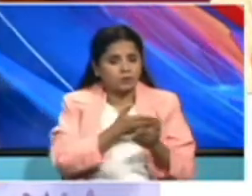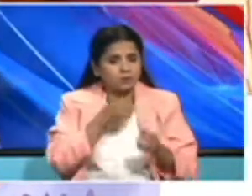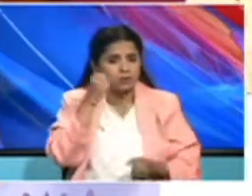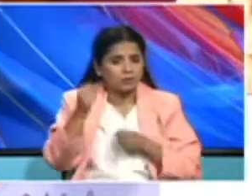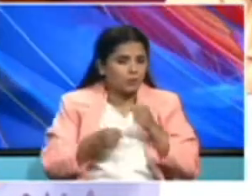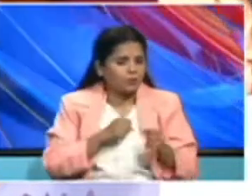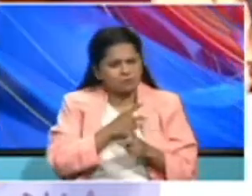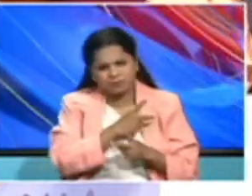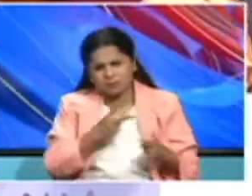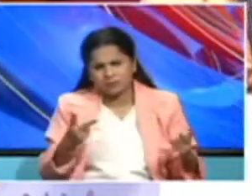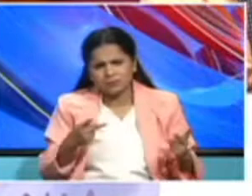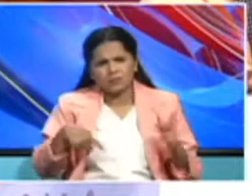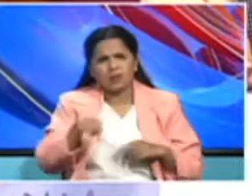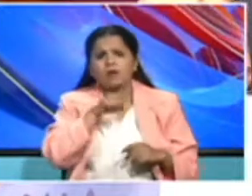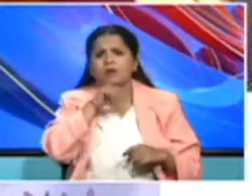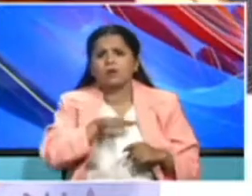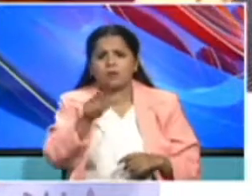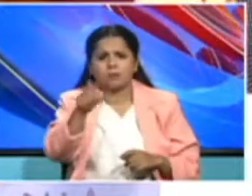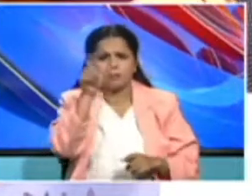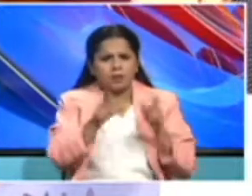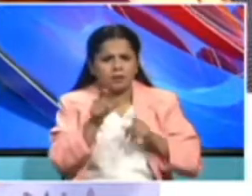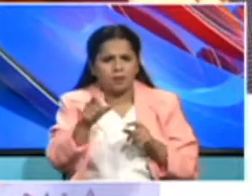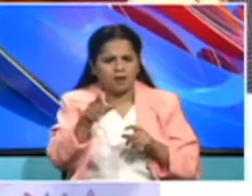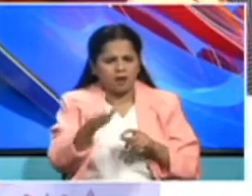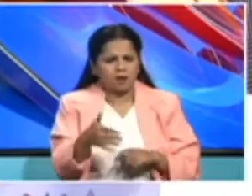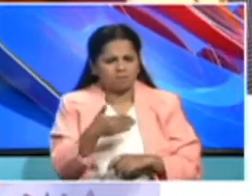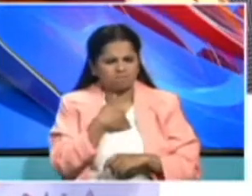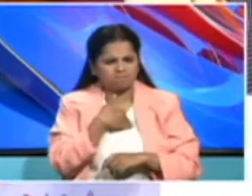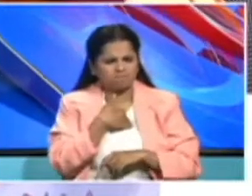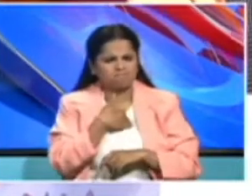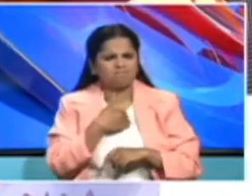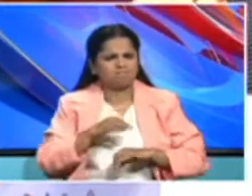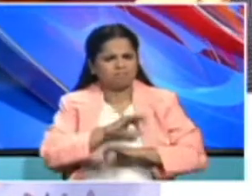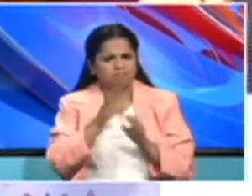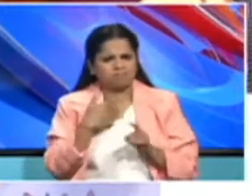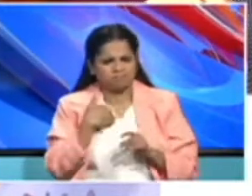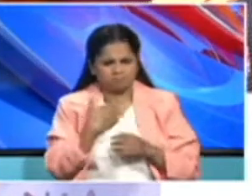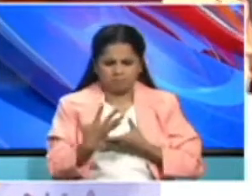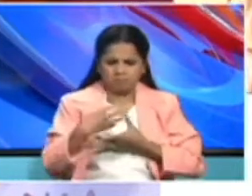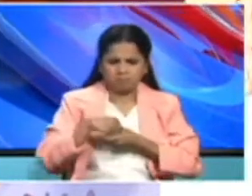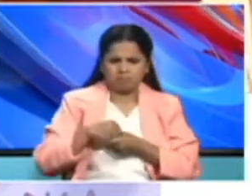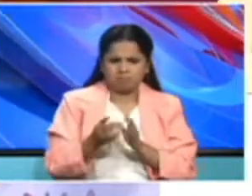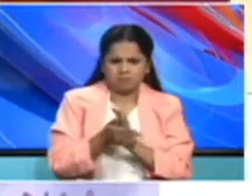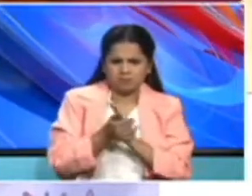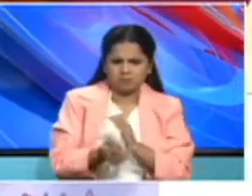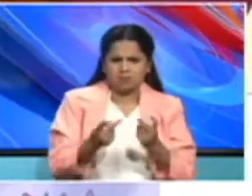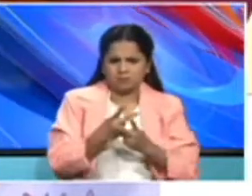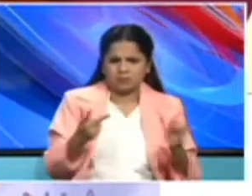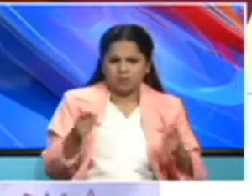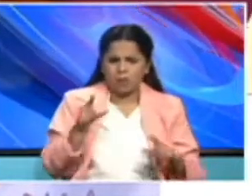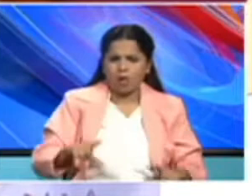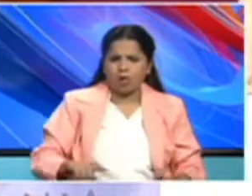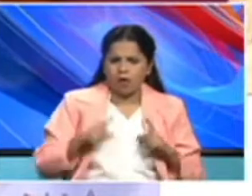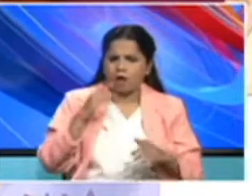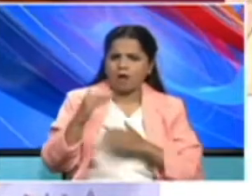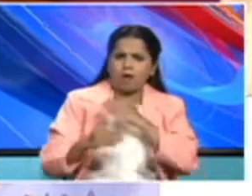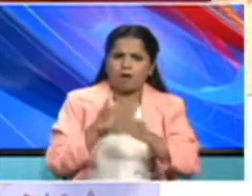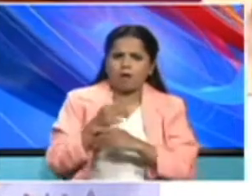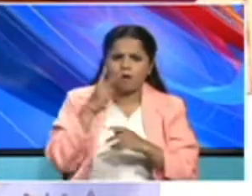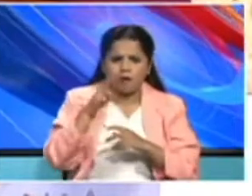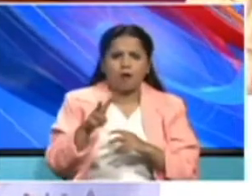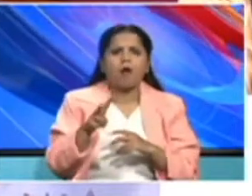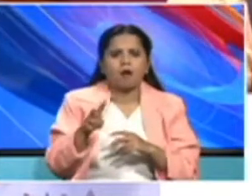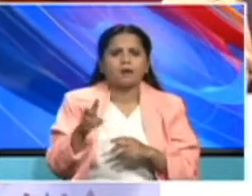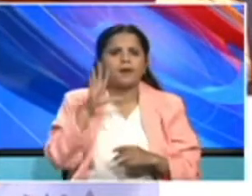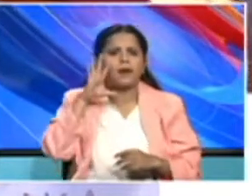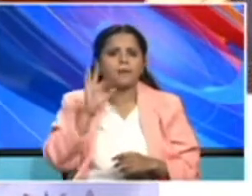स्पोर्ट्स उस युवा की ऊर्जा का, उसके जीवन निर्माण का प्रमुख स्रोत